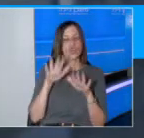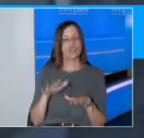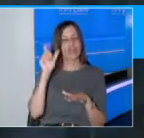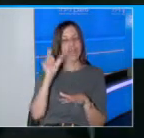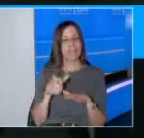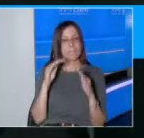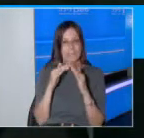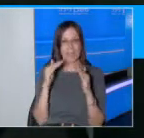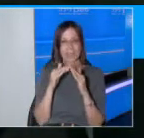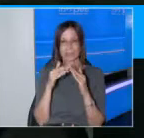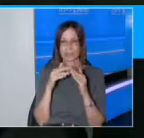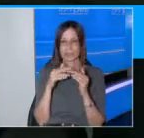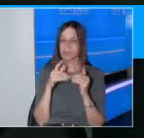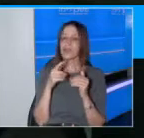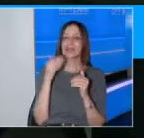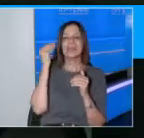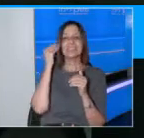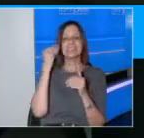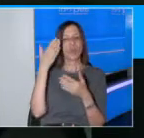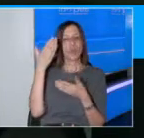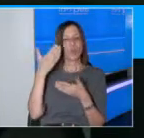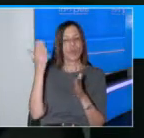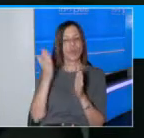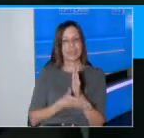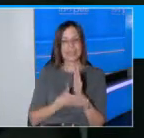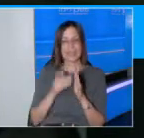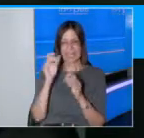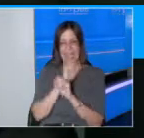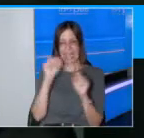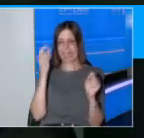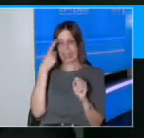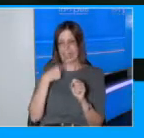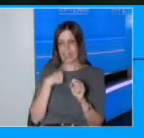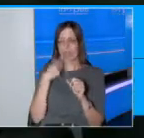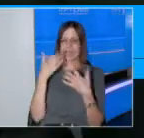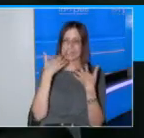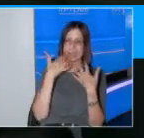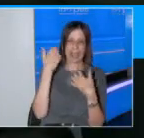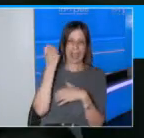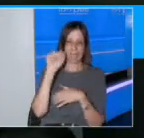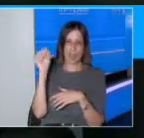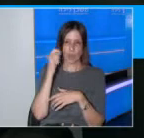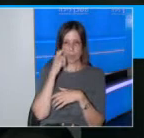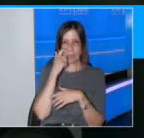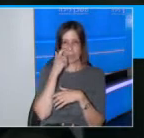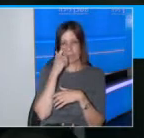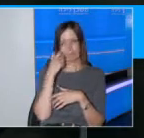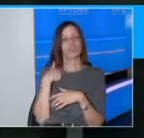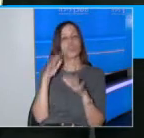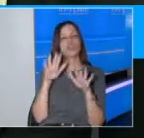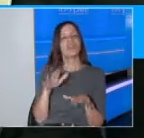בבית. אל תזכירו את תיק הגרעין, ואל תאמרו לנו לספר לכם על ההפרות. כן, יעקב,